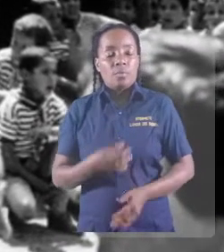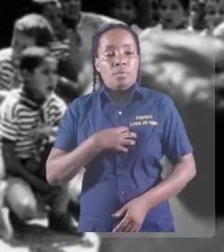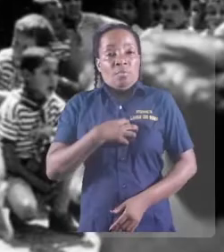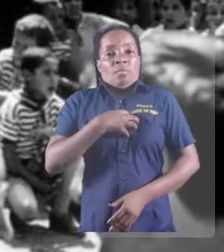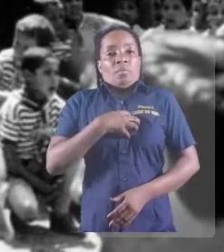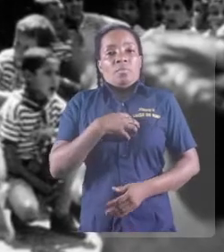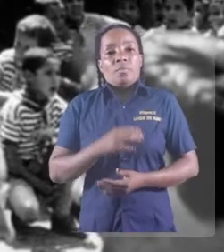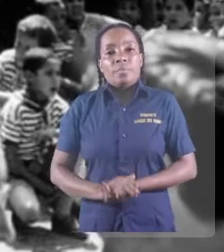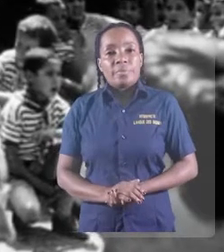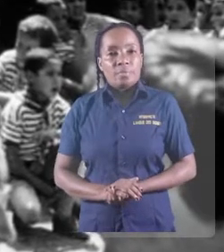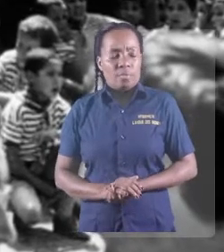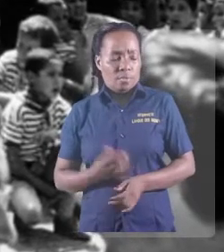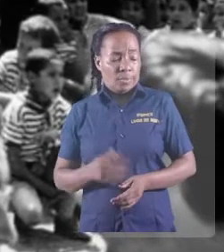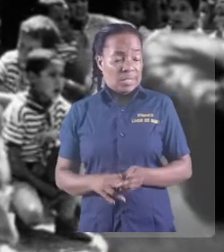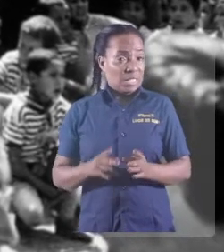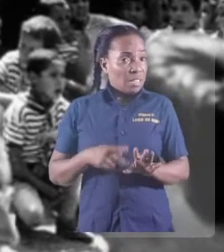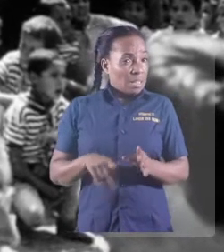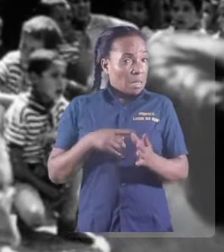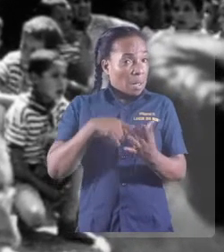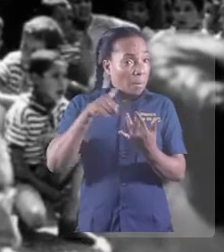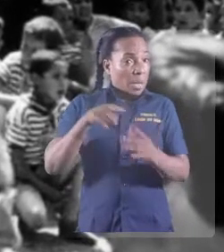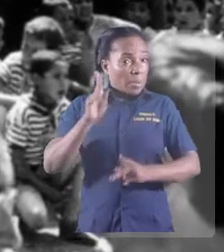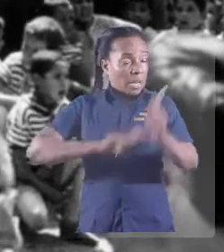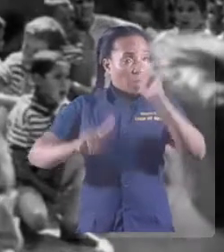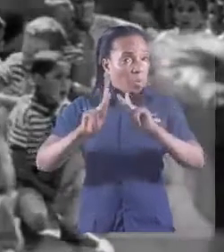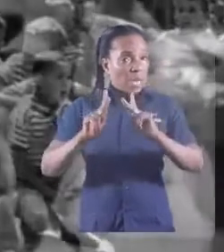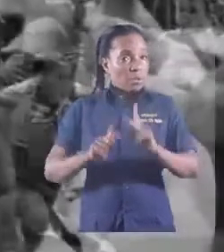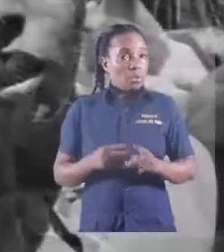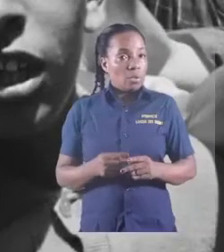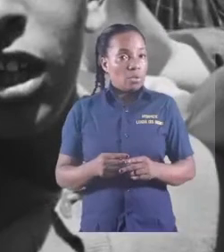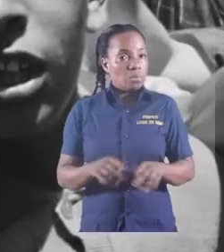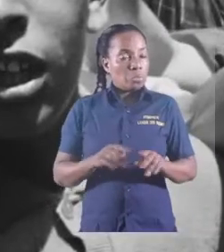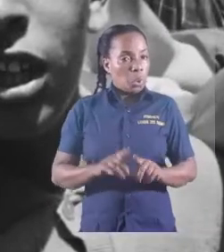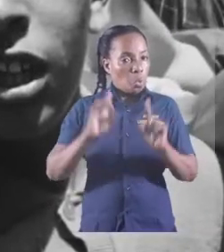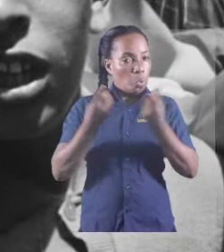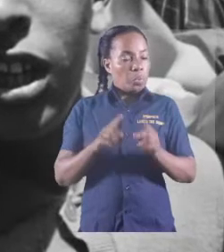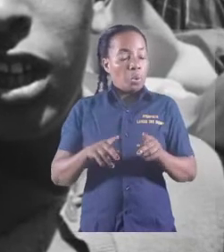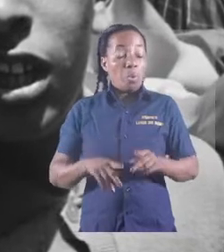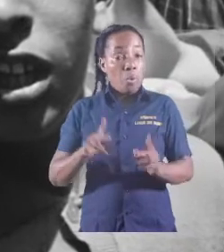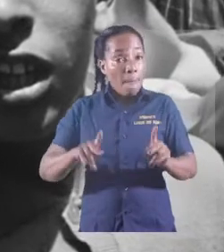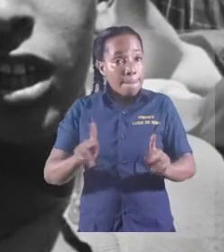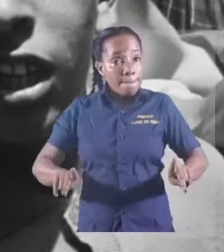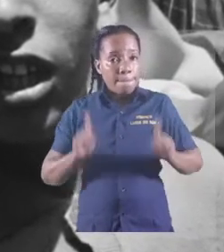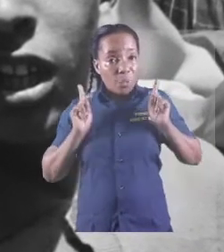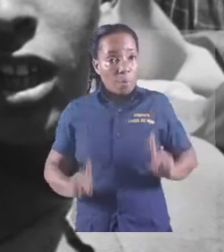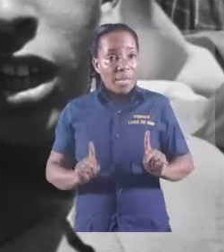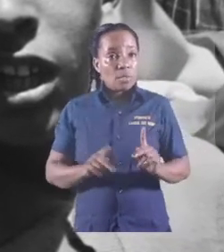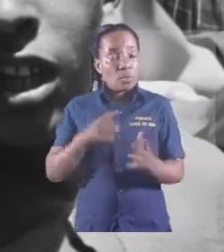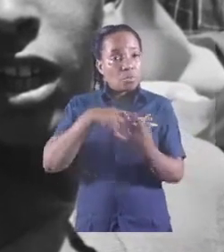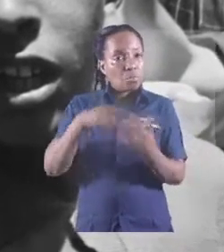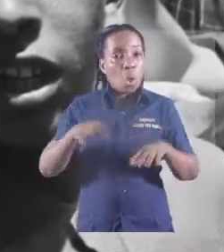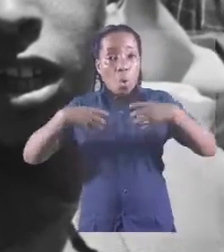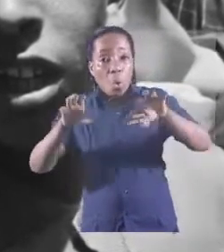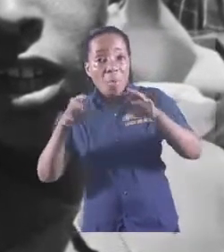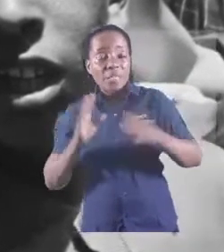dans l'élite réduite de commerçants, de rares intellectuels, des milieux ouvriers et aussi